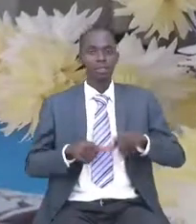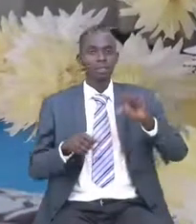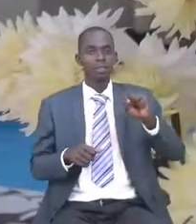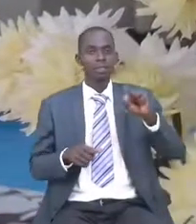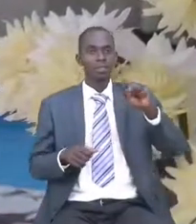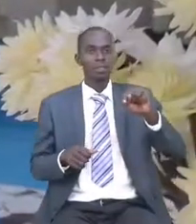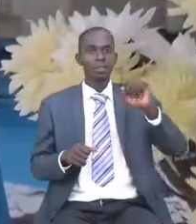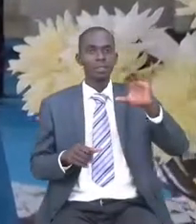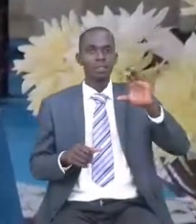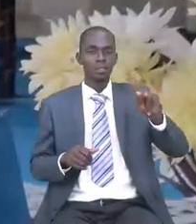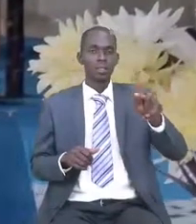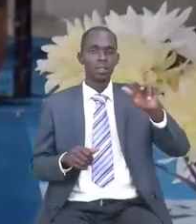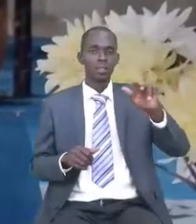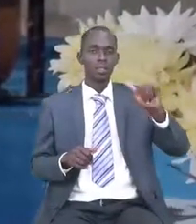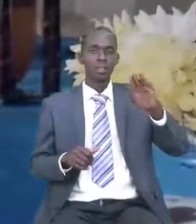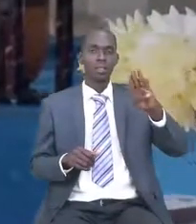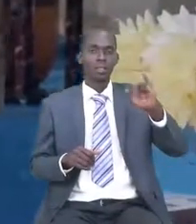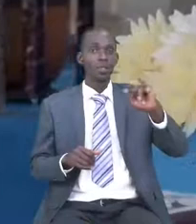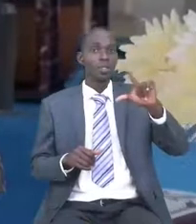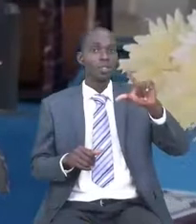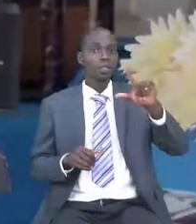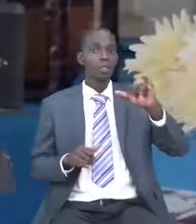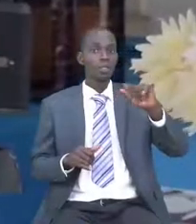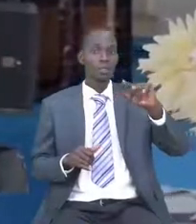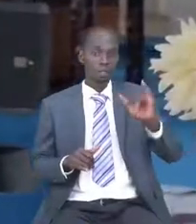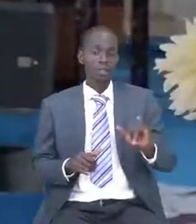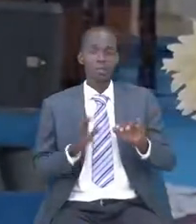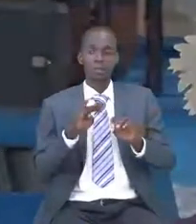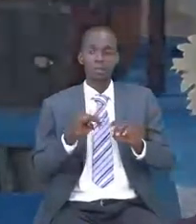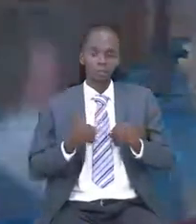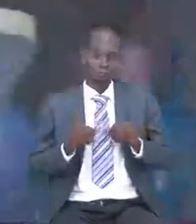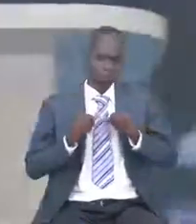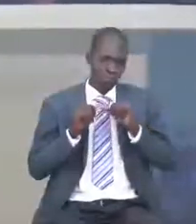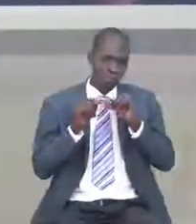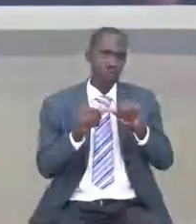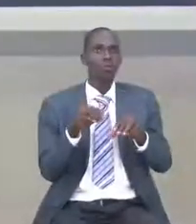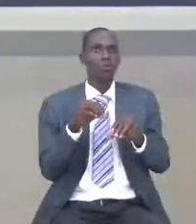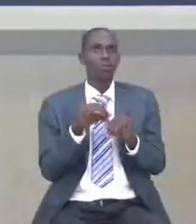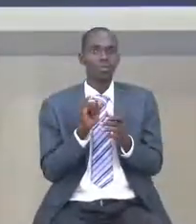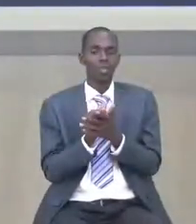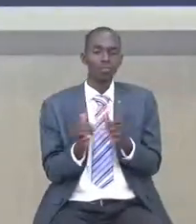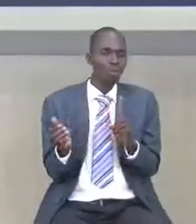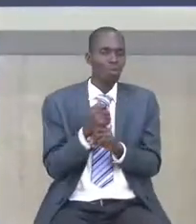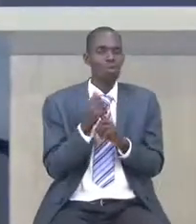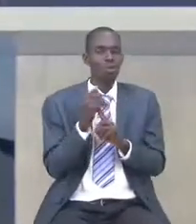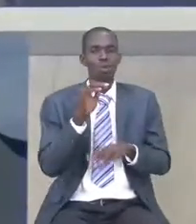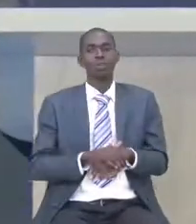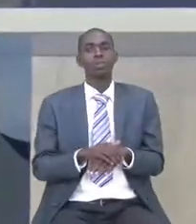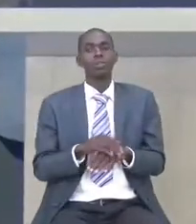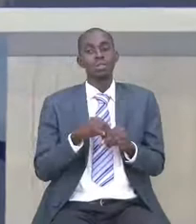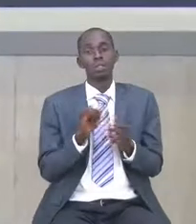Et tu restes attaché à cela. Et tu continues à persévérer. C'est une question de